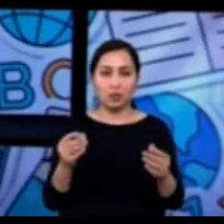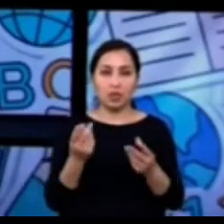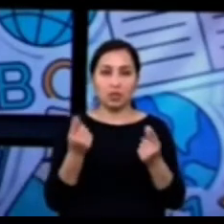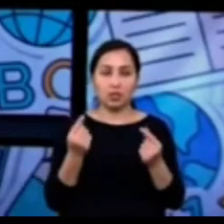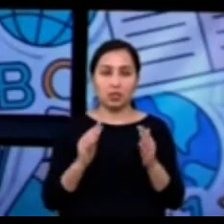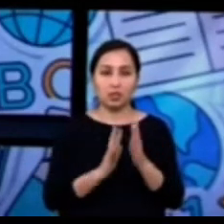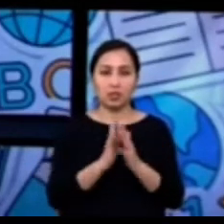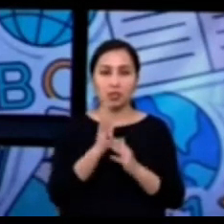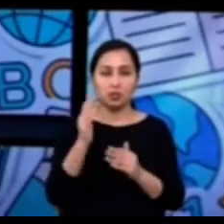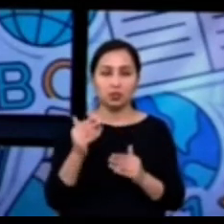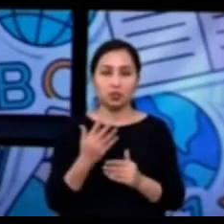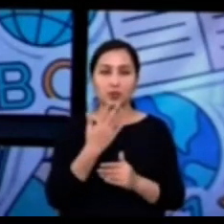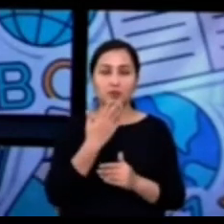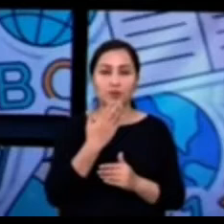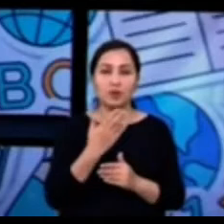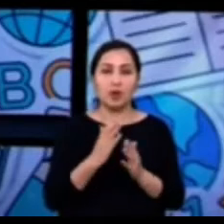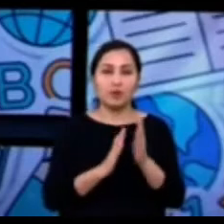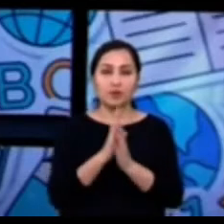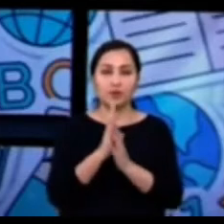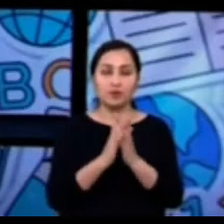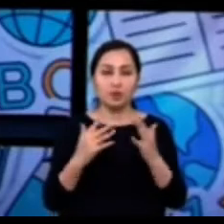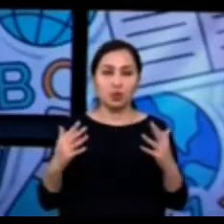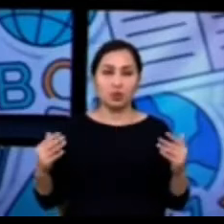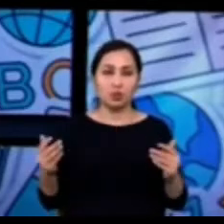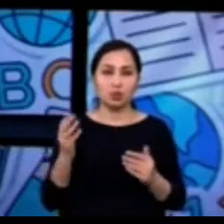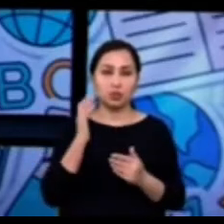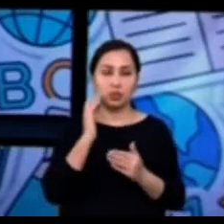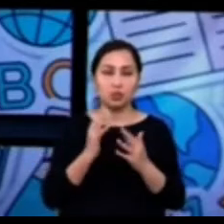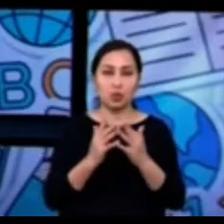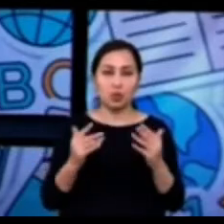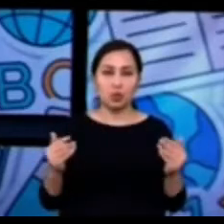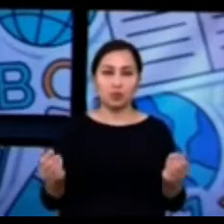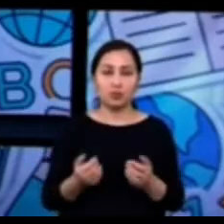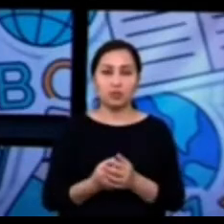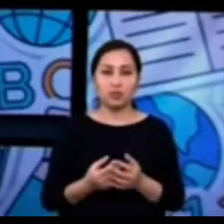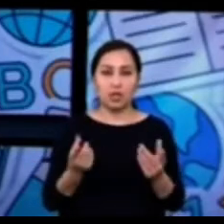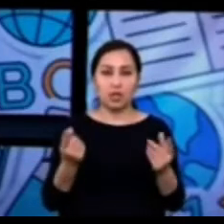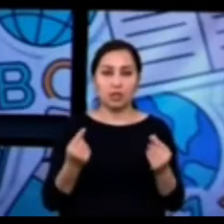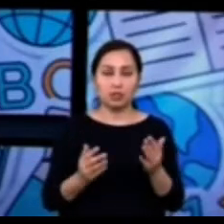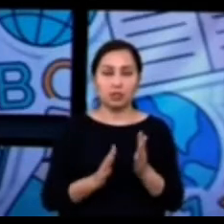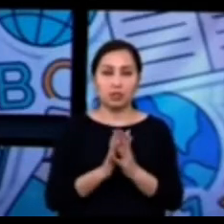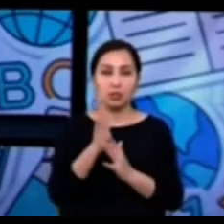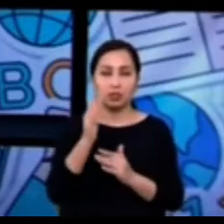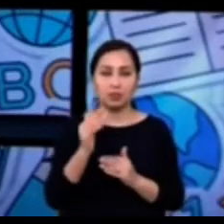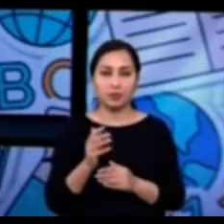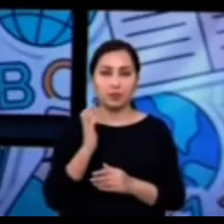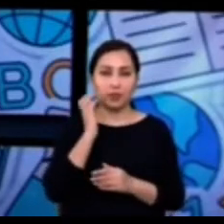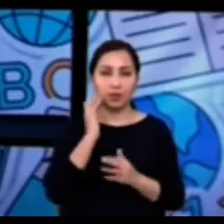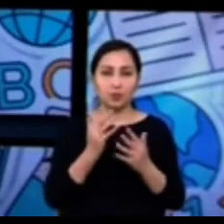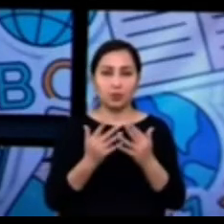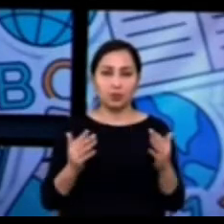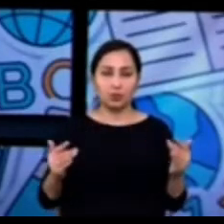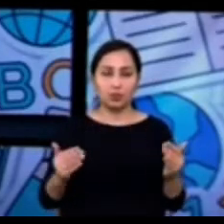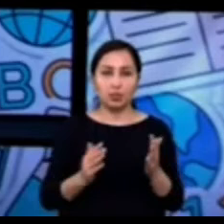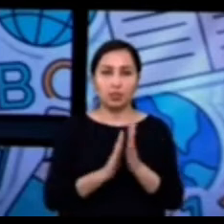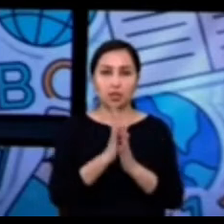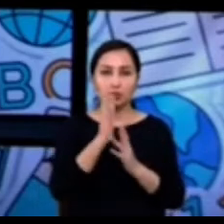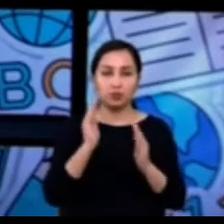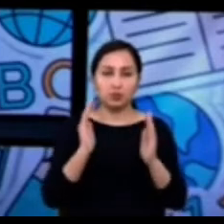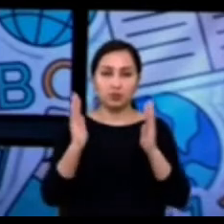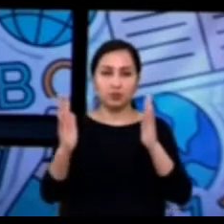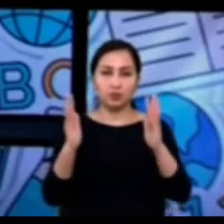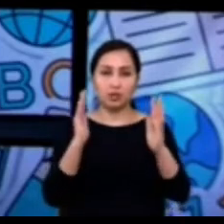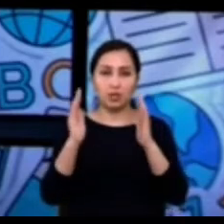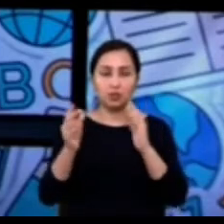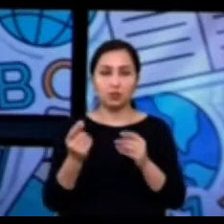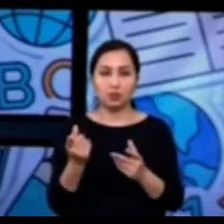растут фрукты и где растут овощи. А где растут фрукты? Правильно, фрукты растут в саду. А где